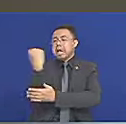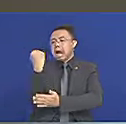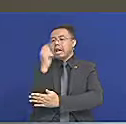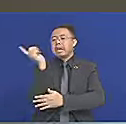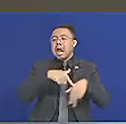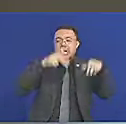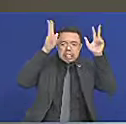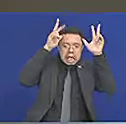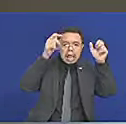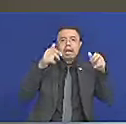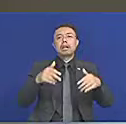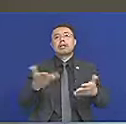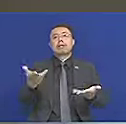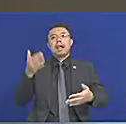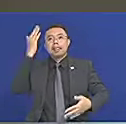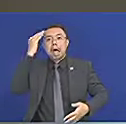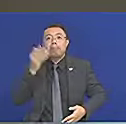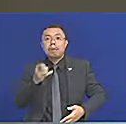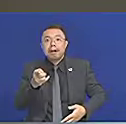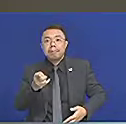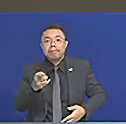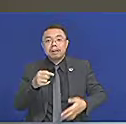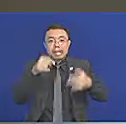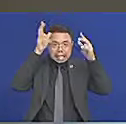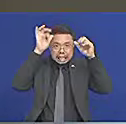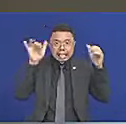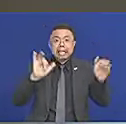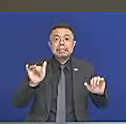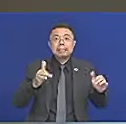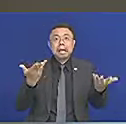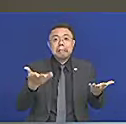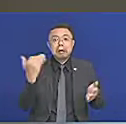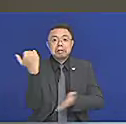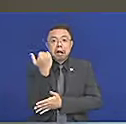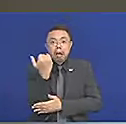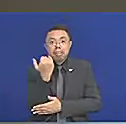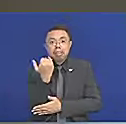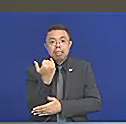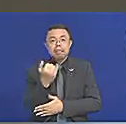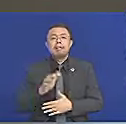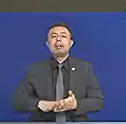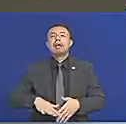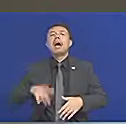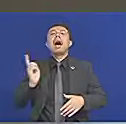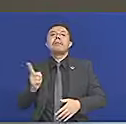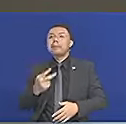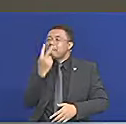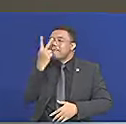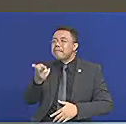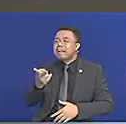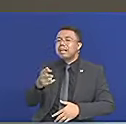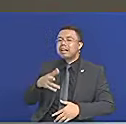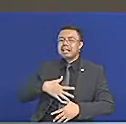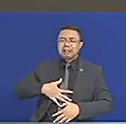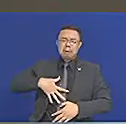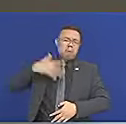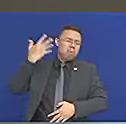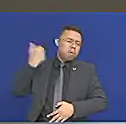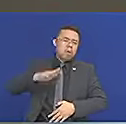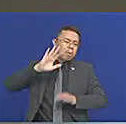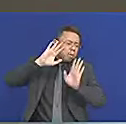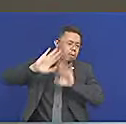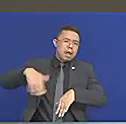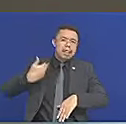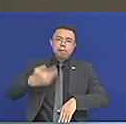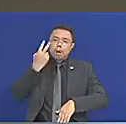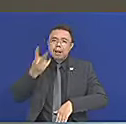setan. Emangnya tahu kamu setan itu sejahat apa? Saking melihat jahatnya manusia,